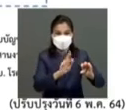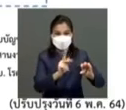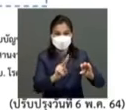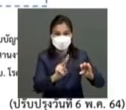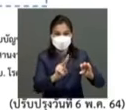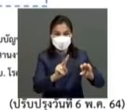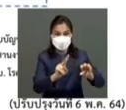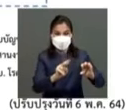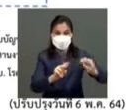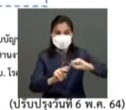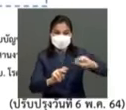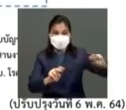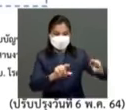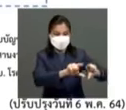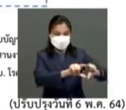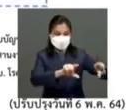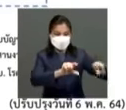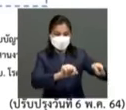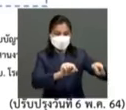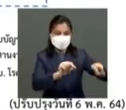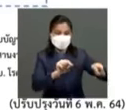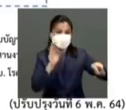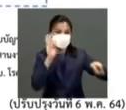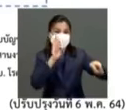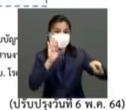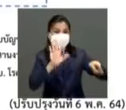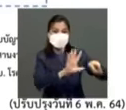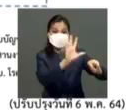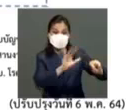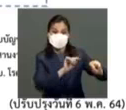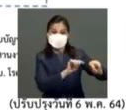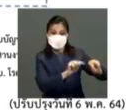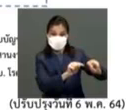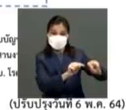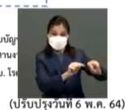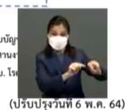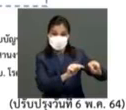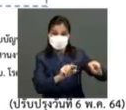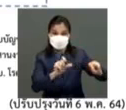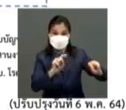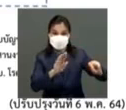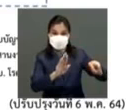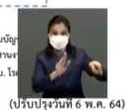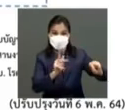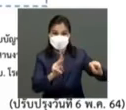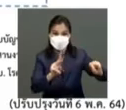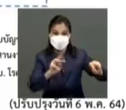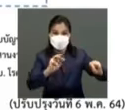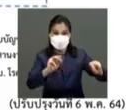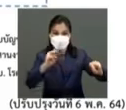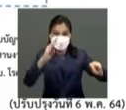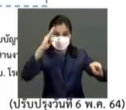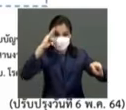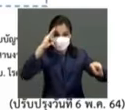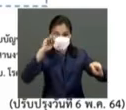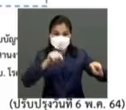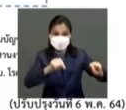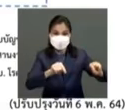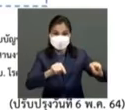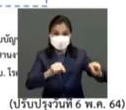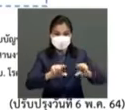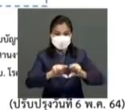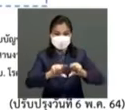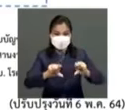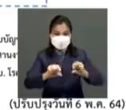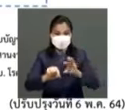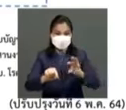ที่อยู่ซ้ายมือสุดที่เป็นกล่องสีเนื้อเนี่ยนะครับแล้วก็สบค.มท.หรือมหาดไทยนะครับที่เป็นกล่องที่